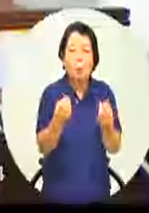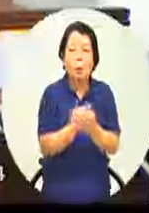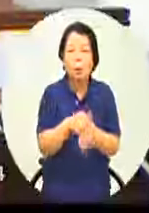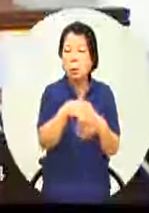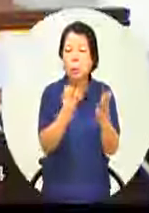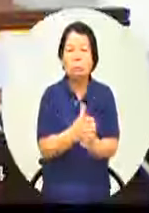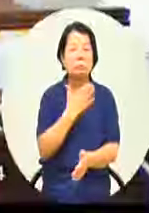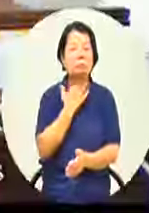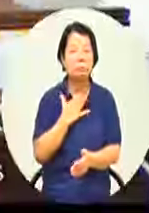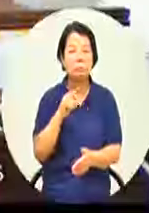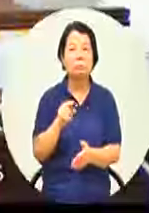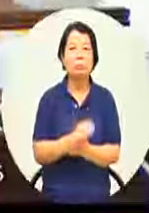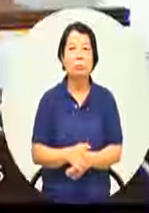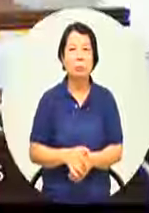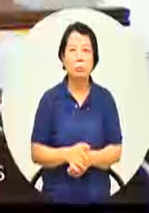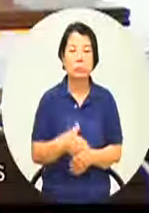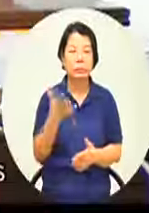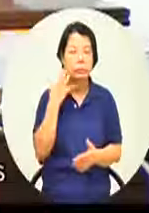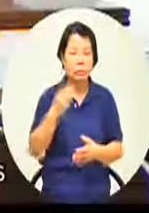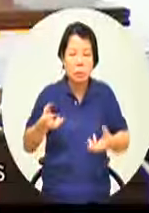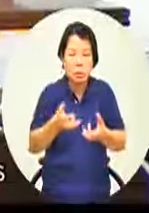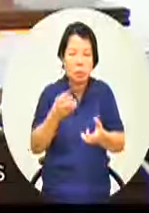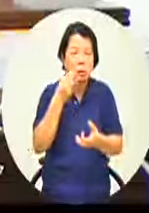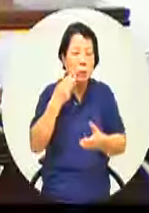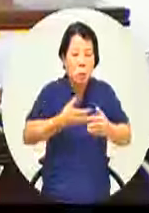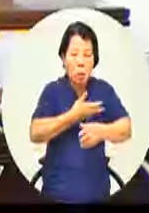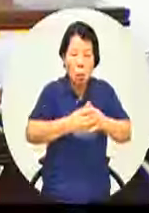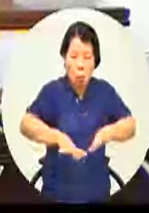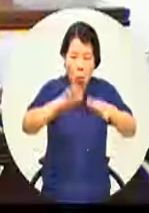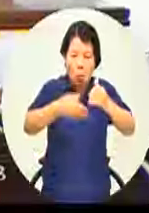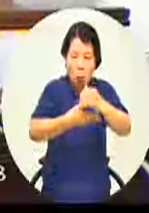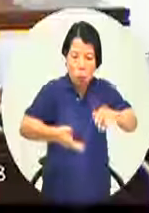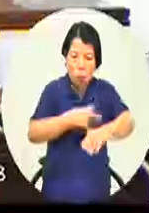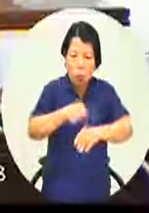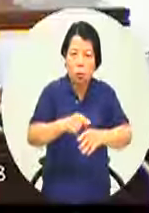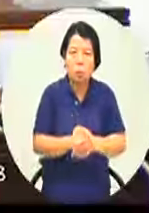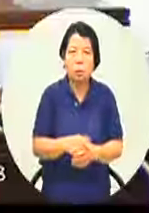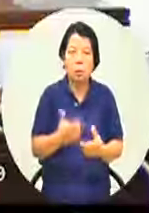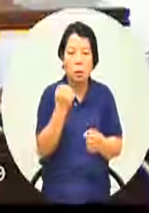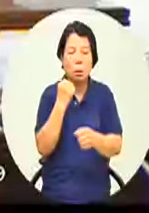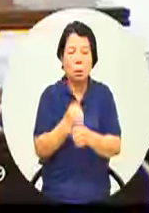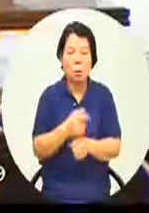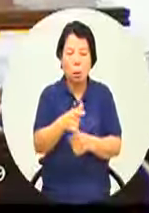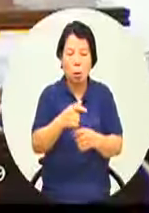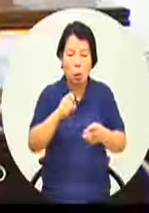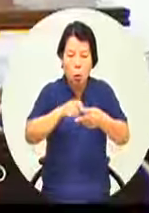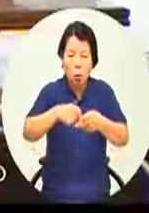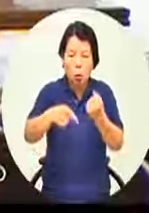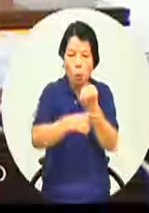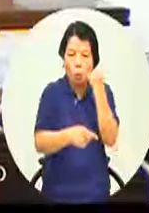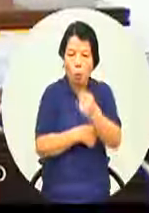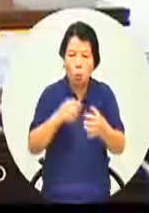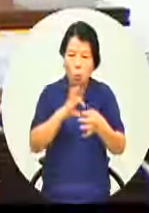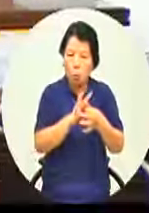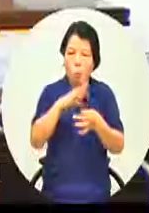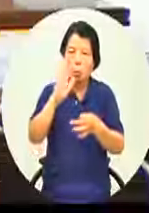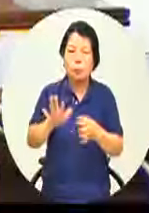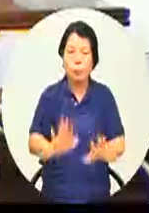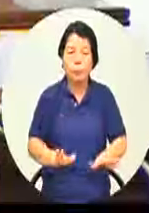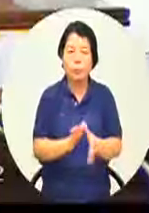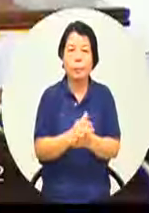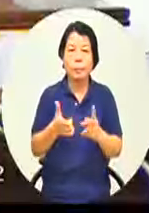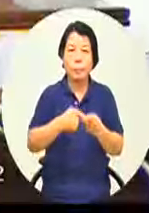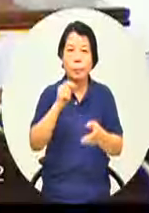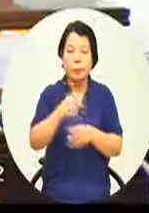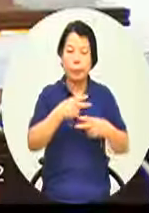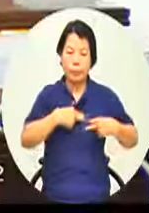我们的自洪池没有扮演那个功能。那为什么这样？就是因为跟我们的工法有相当的关系。所以今天我要跟我们的